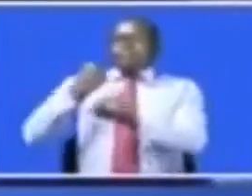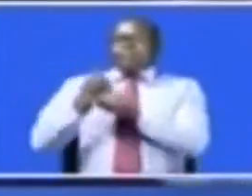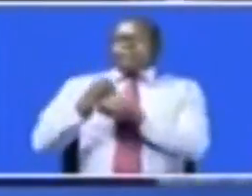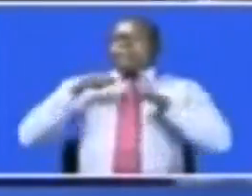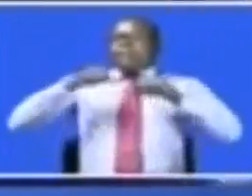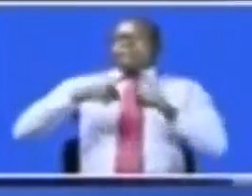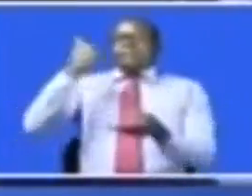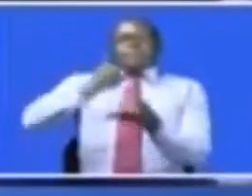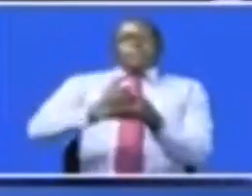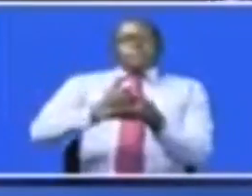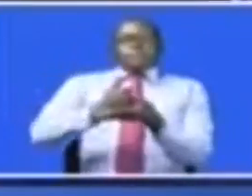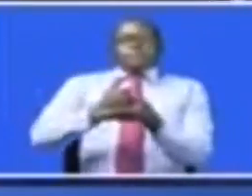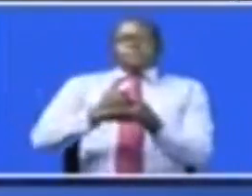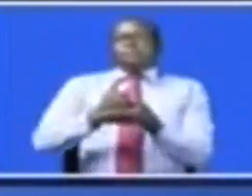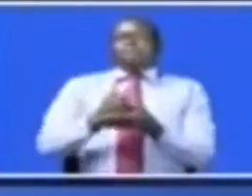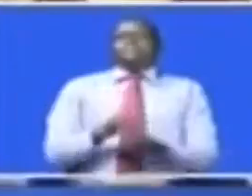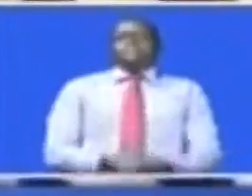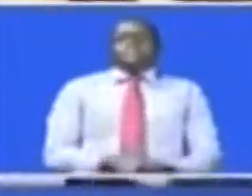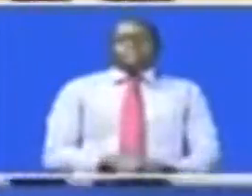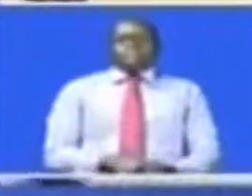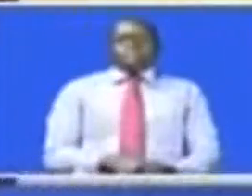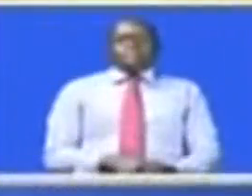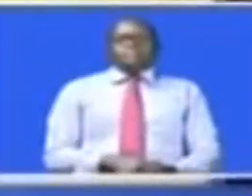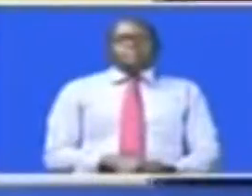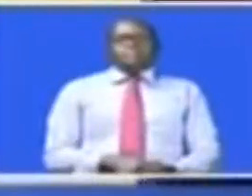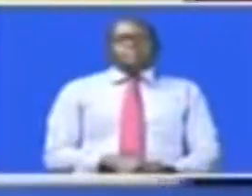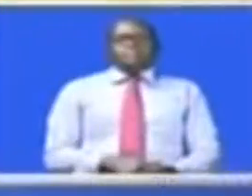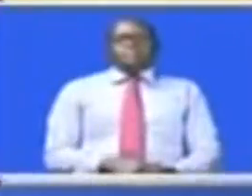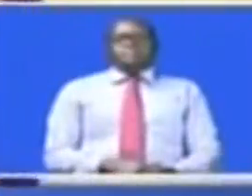kubuni nafasi za uongozi, swala ambalo ni mzigo kwa Kenya. Shadrack.